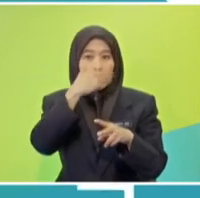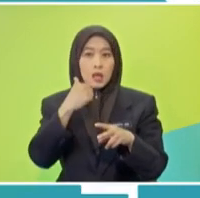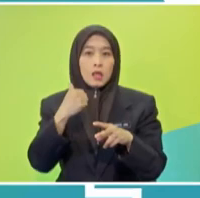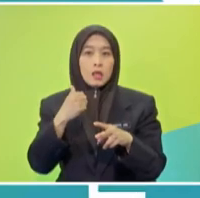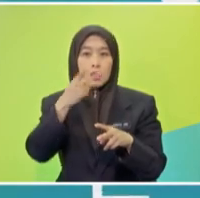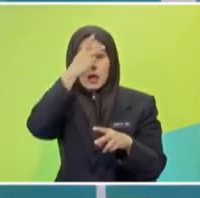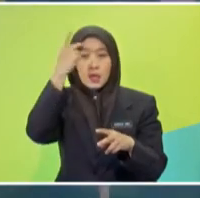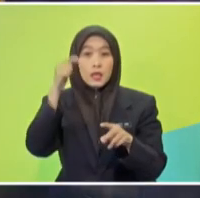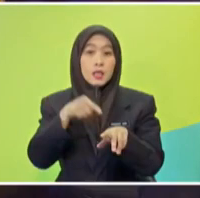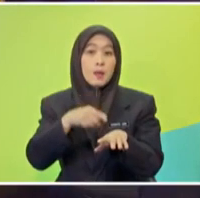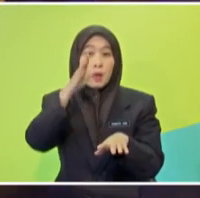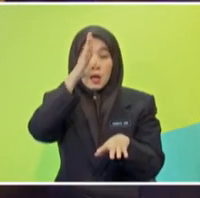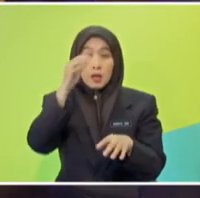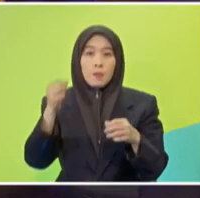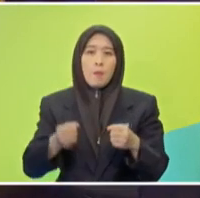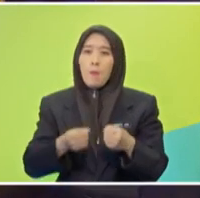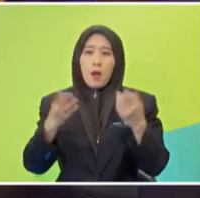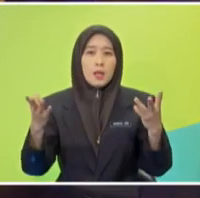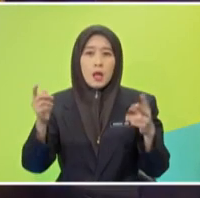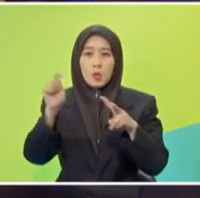terompah yang cantik